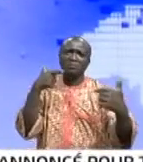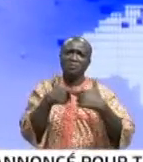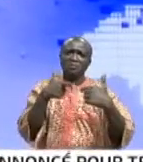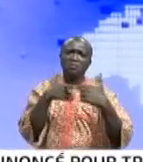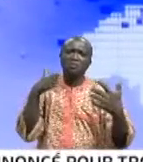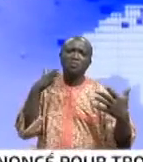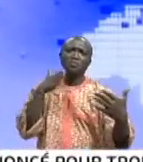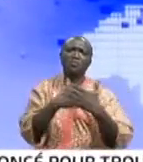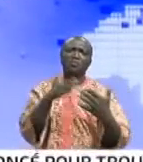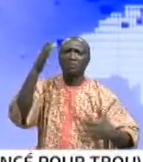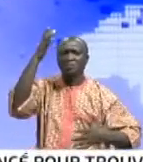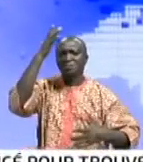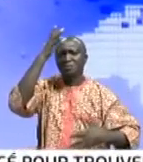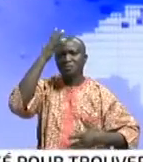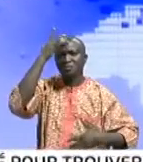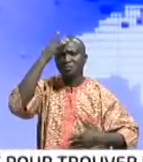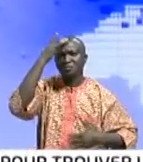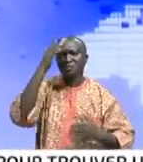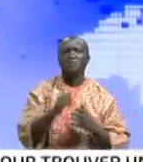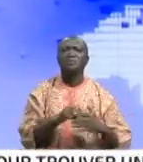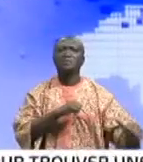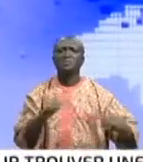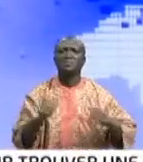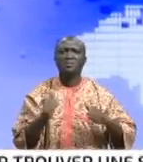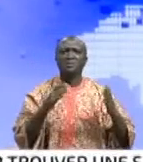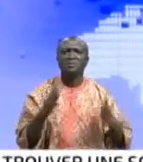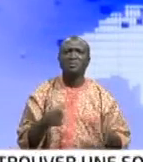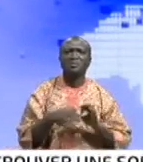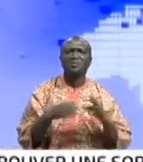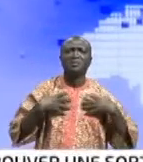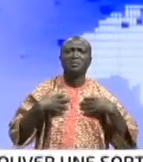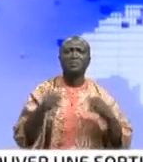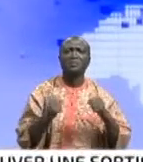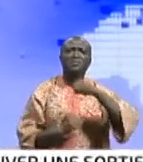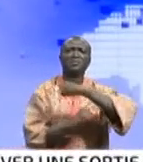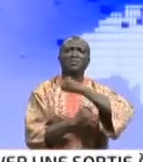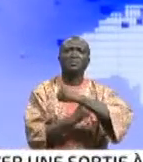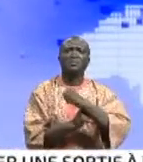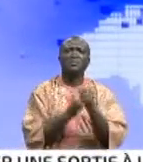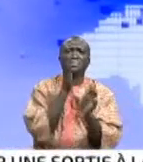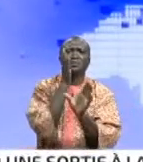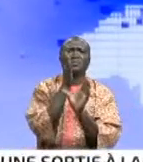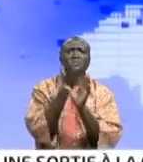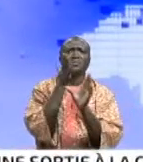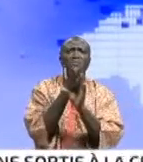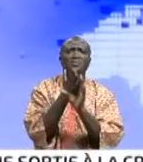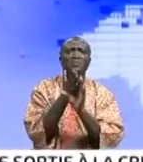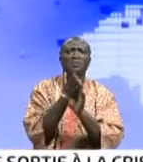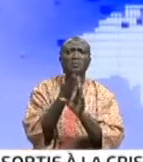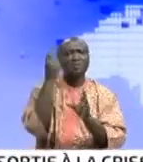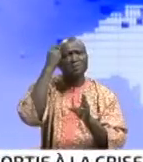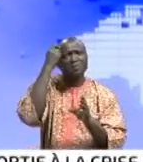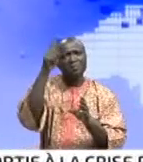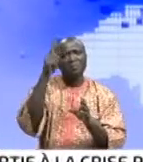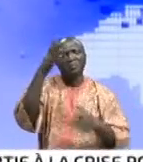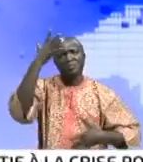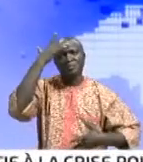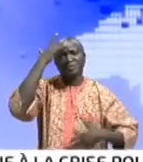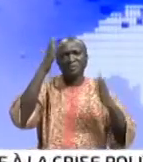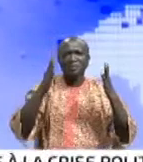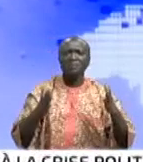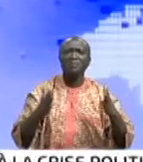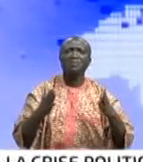les acteurs de la santé multiplient également les actions de soutien psychologique à l'endroit des malades à l'hôpital général